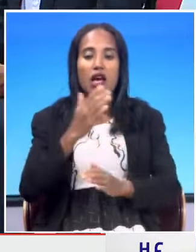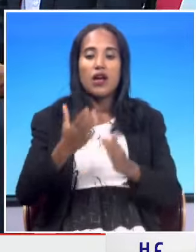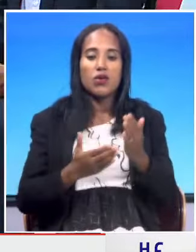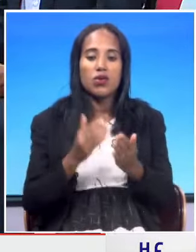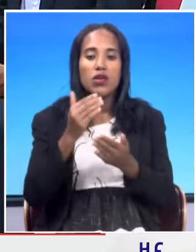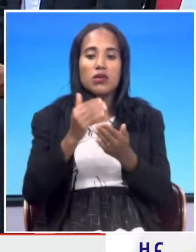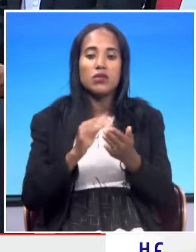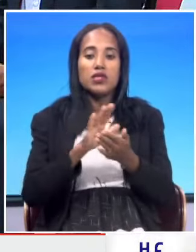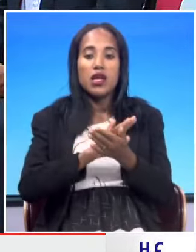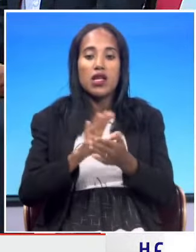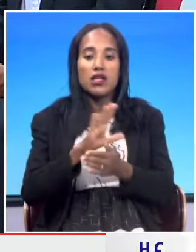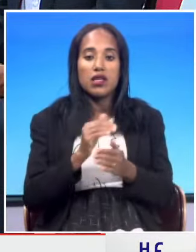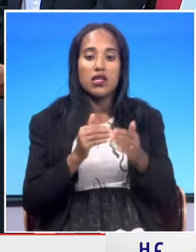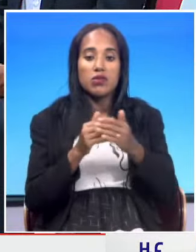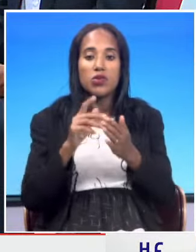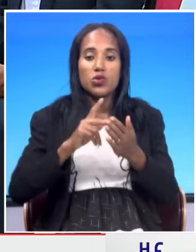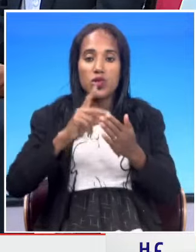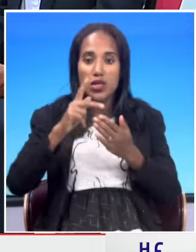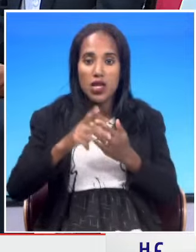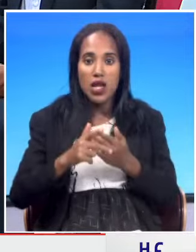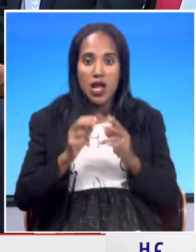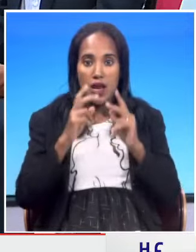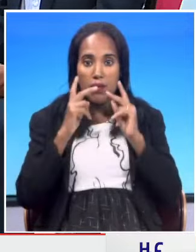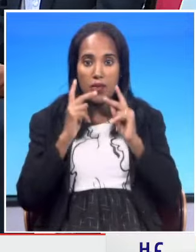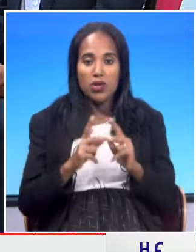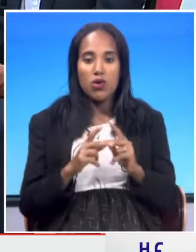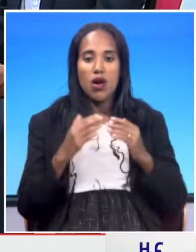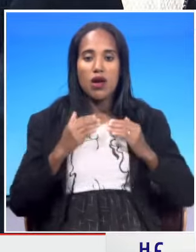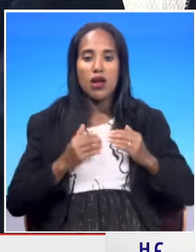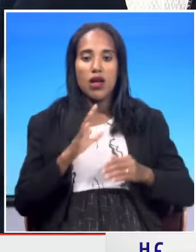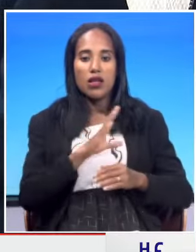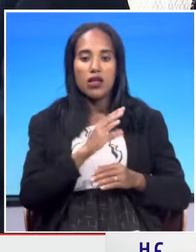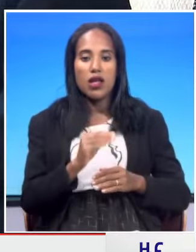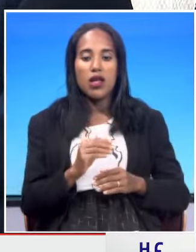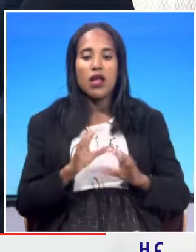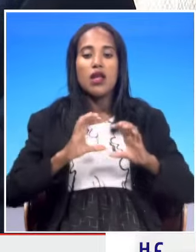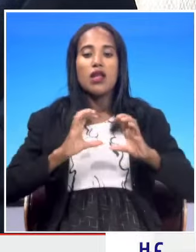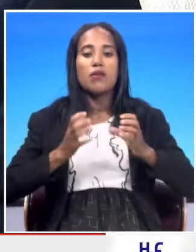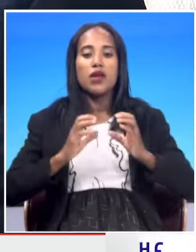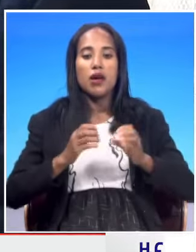لتمرت تراتنا تدرشنا بروجكتن لم يملك تاجوا كلاتنا لما